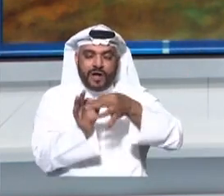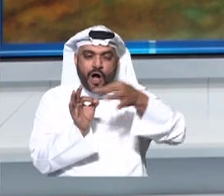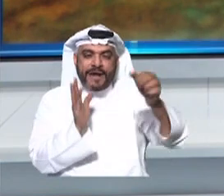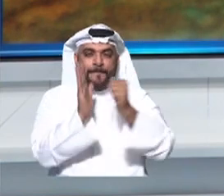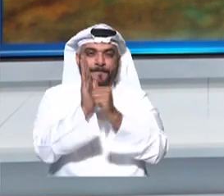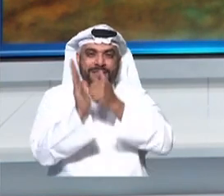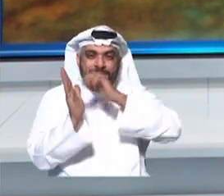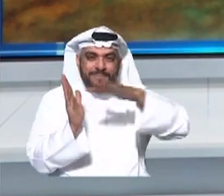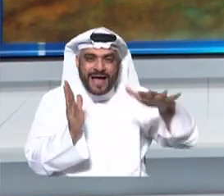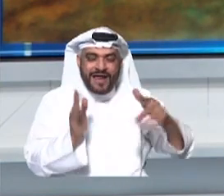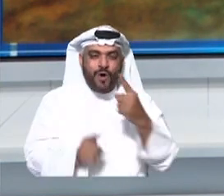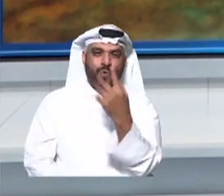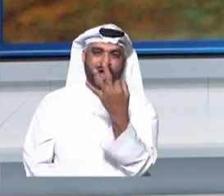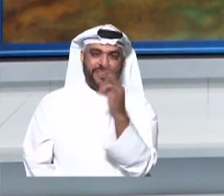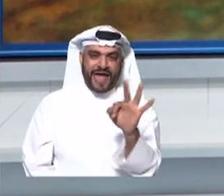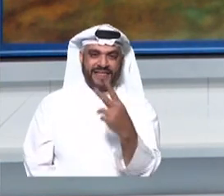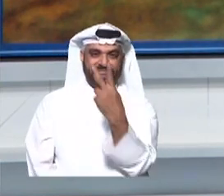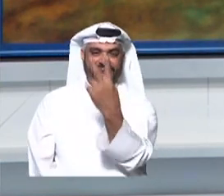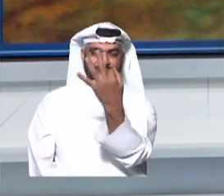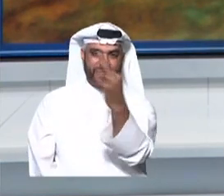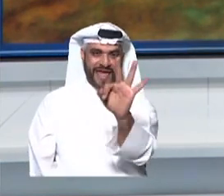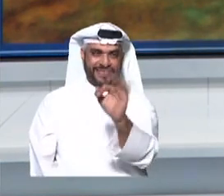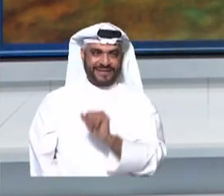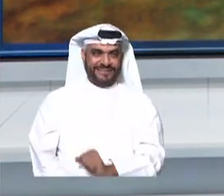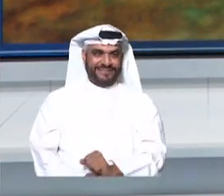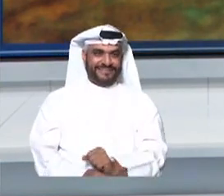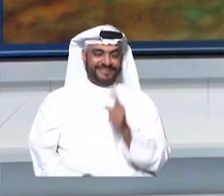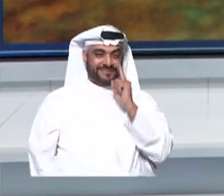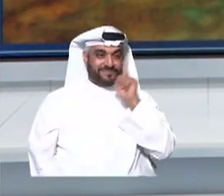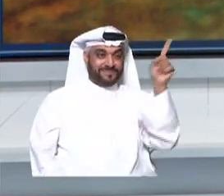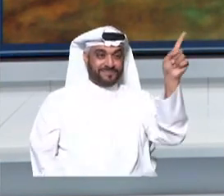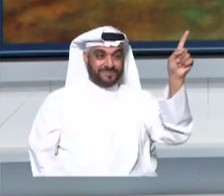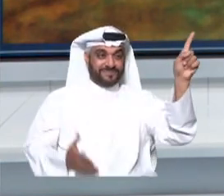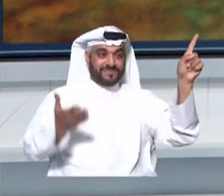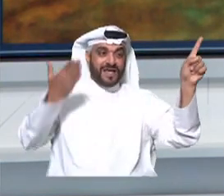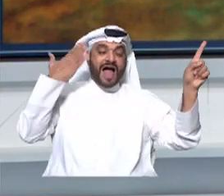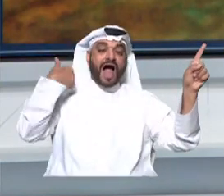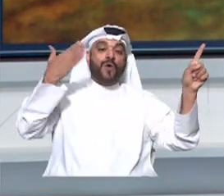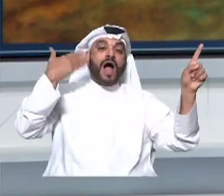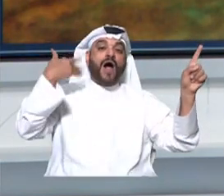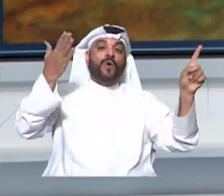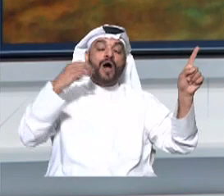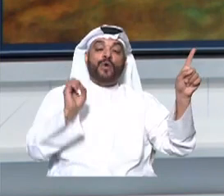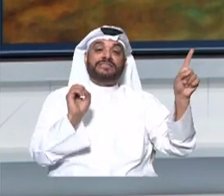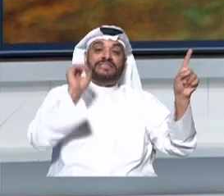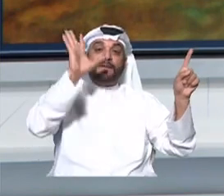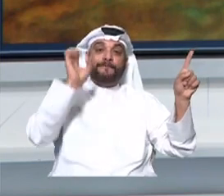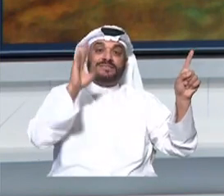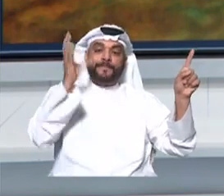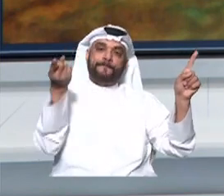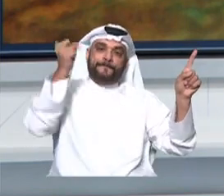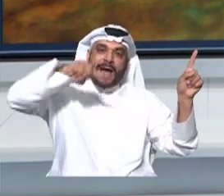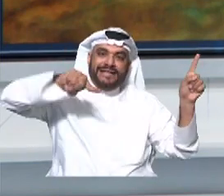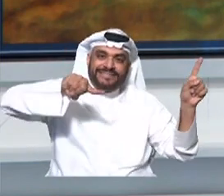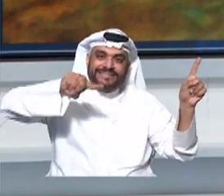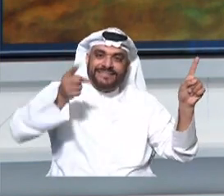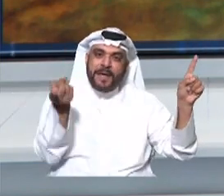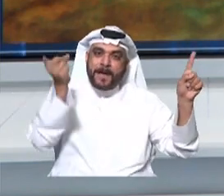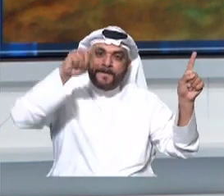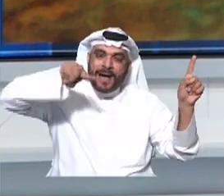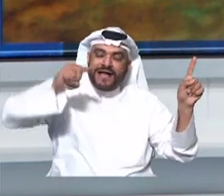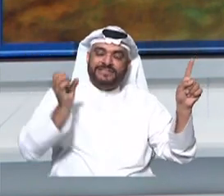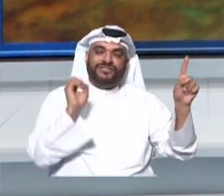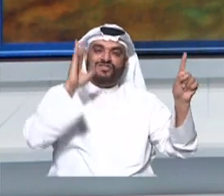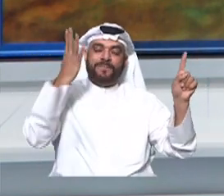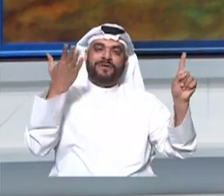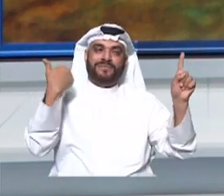ما بين 31 إلى 32 درجة مئوية. الرياح في بداية اليوم راح تكون رياح خفيفة إلى معتدلة السرعة من 10